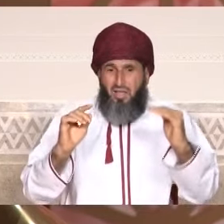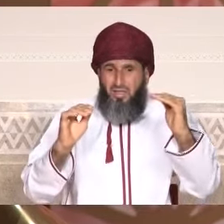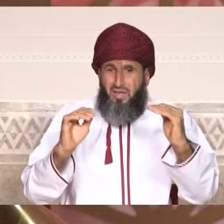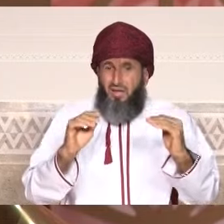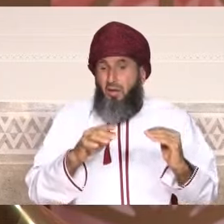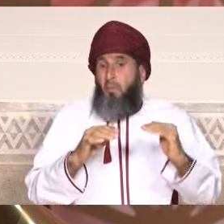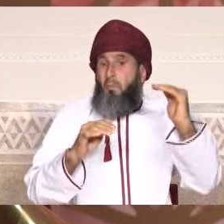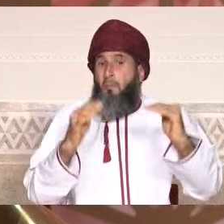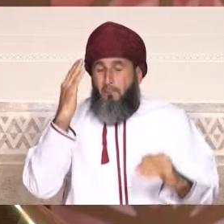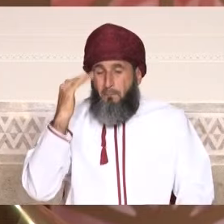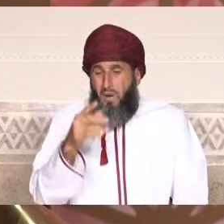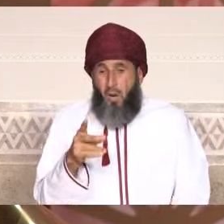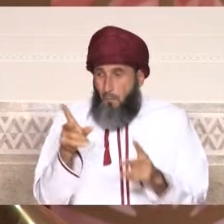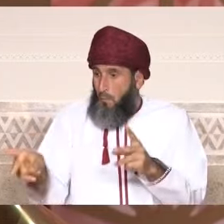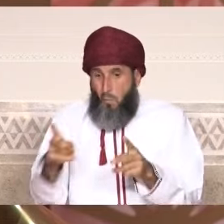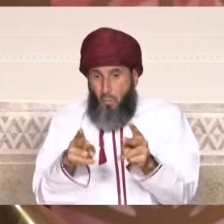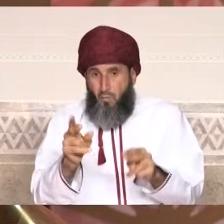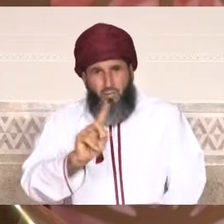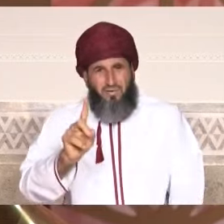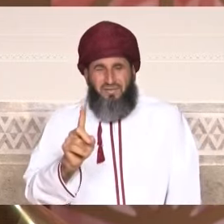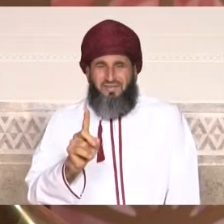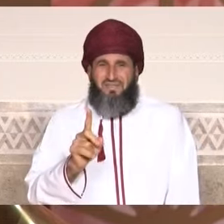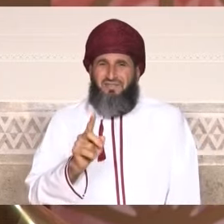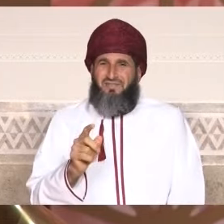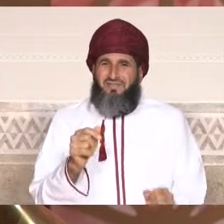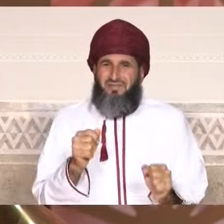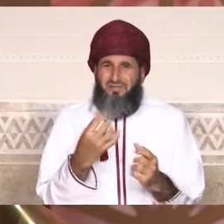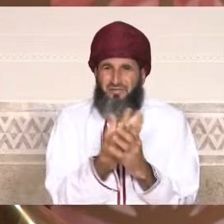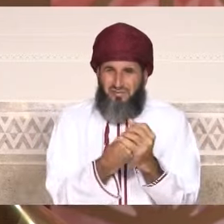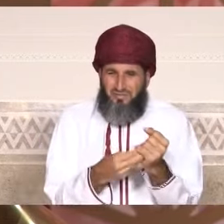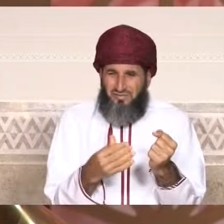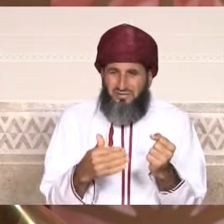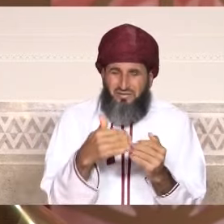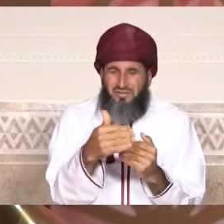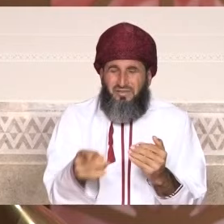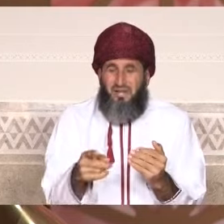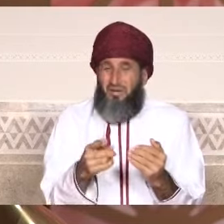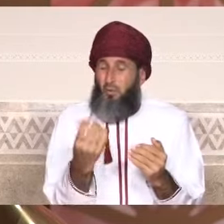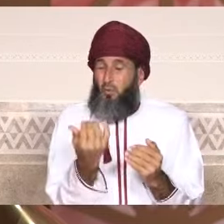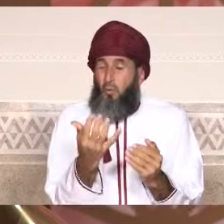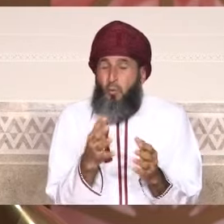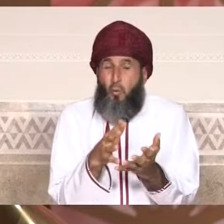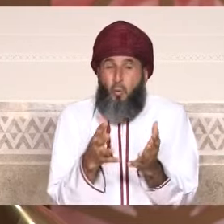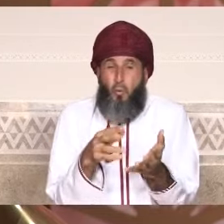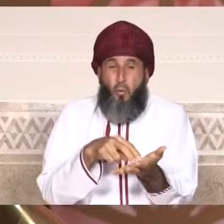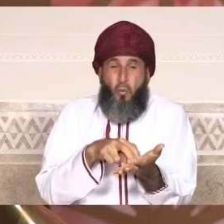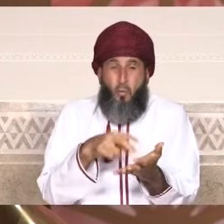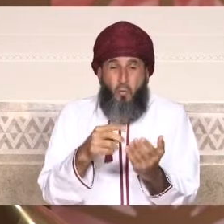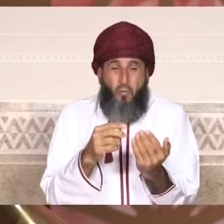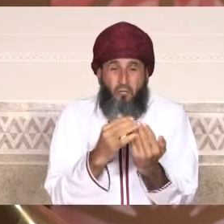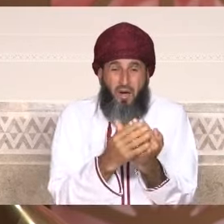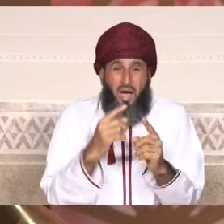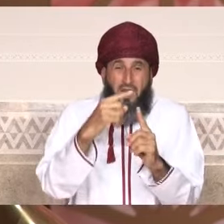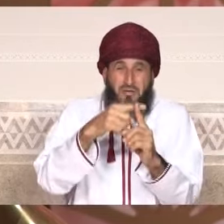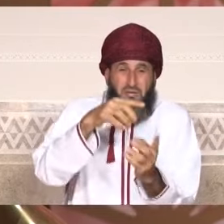ولا يستطيع أن يمنعها من ذلك، فسينشأ أولاده من بعد في هذا المحضن. فهذه القضايا